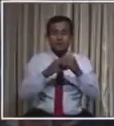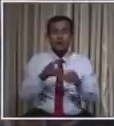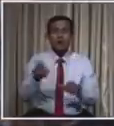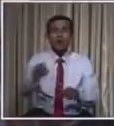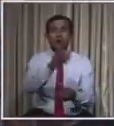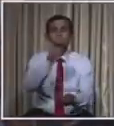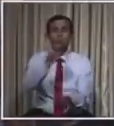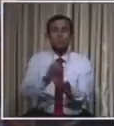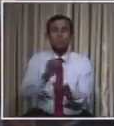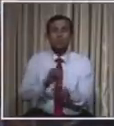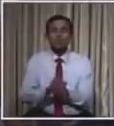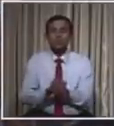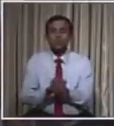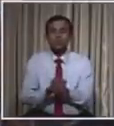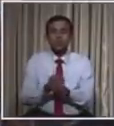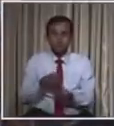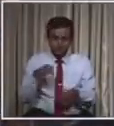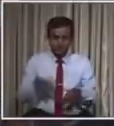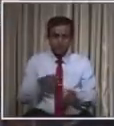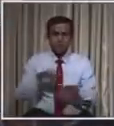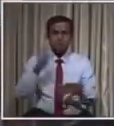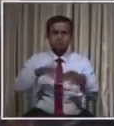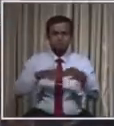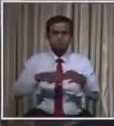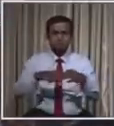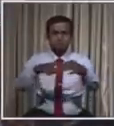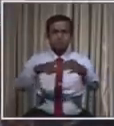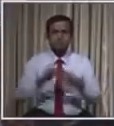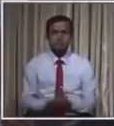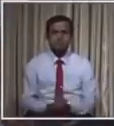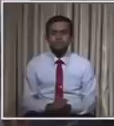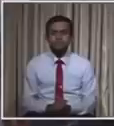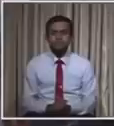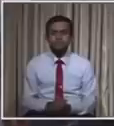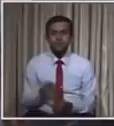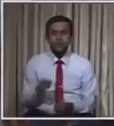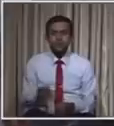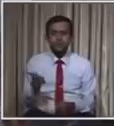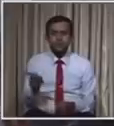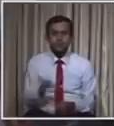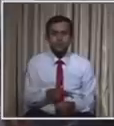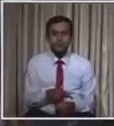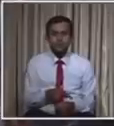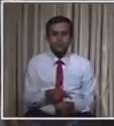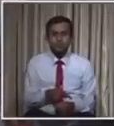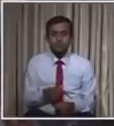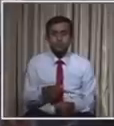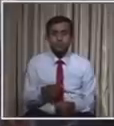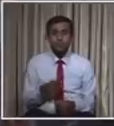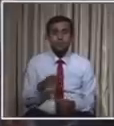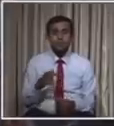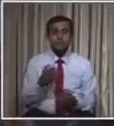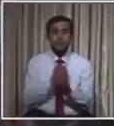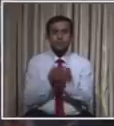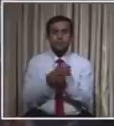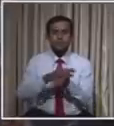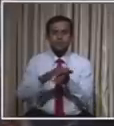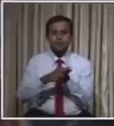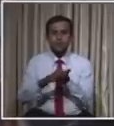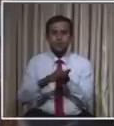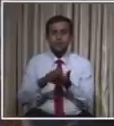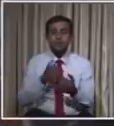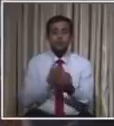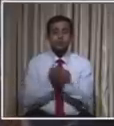ආරක්ෂා කරගන්නද කියලා අපි මේ වෙලාවේ ප්‍රශ්න කරනවා එතකොට දැන් මේ දවස්වල පොලිස් ස්ථාන ගැනත් අපි පොඩ්ඩක් කතා කරන්න ඕනි